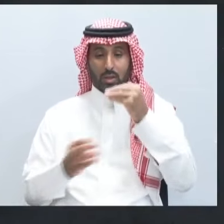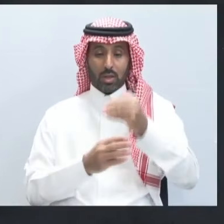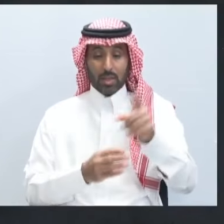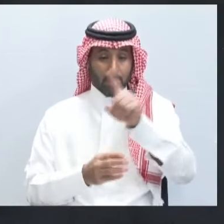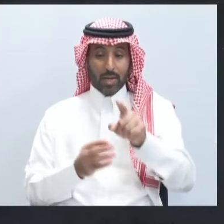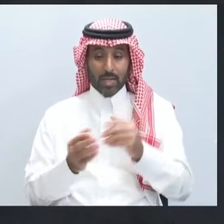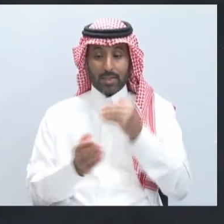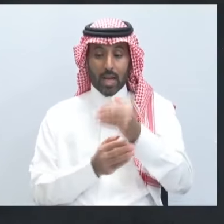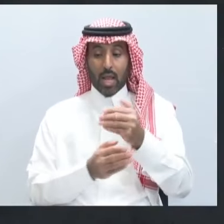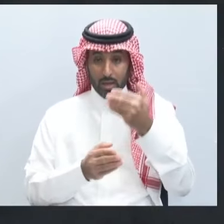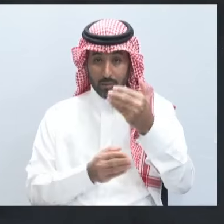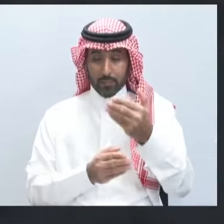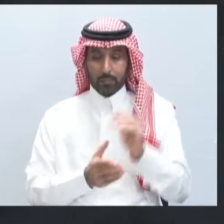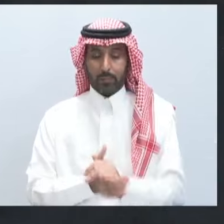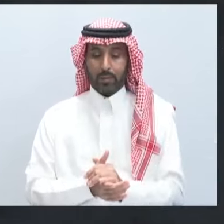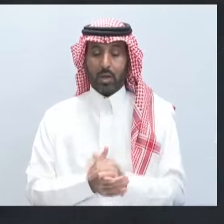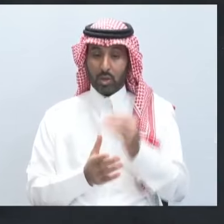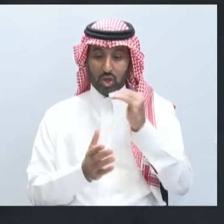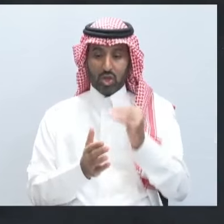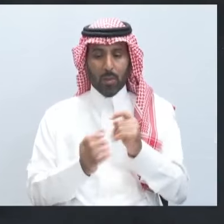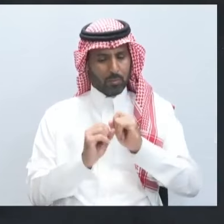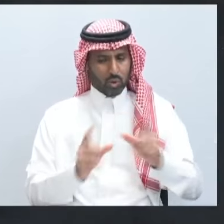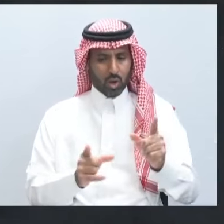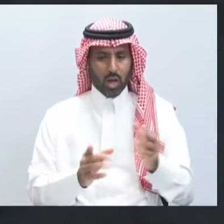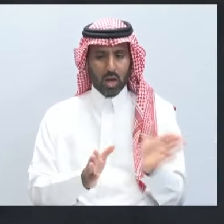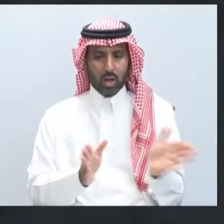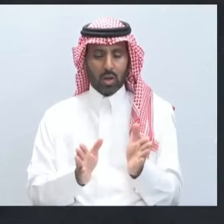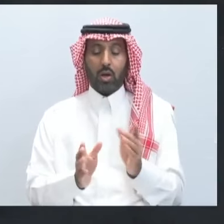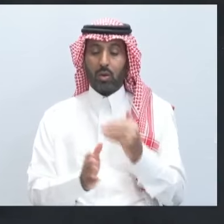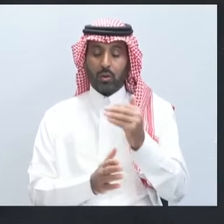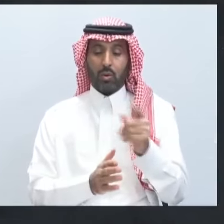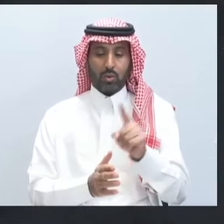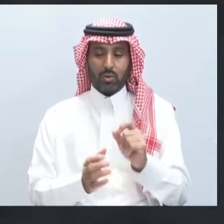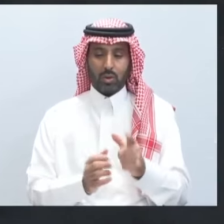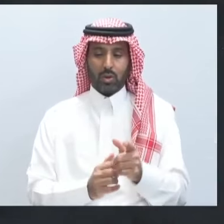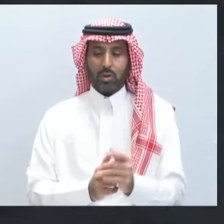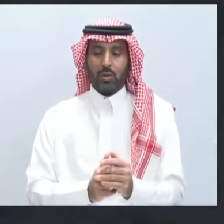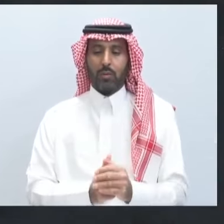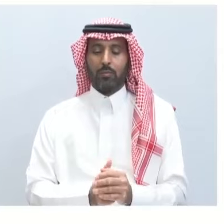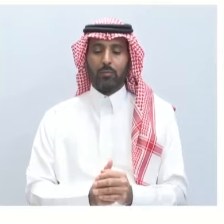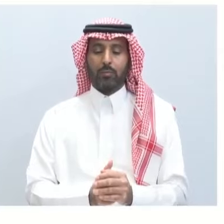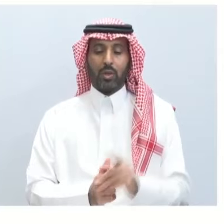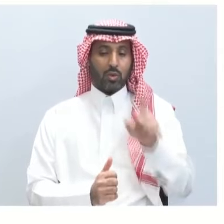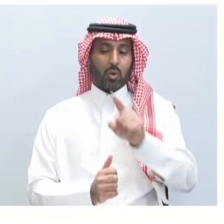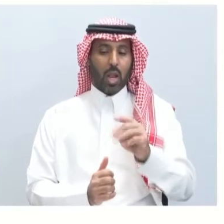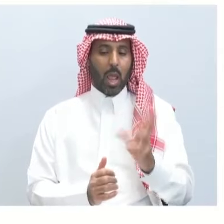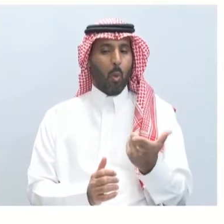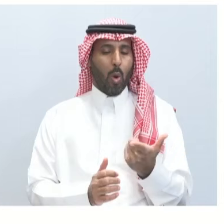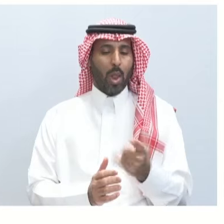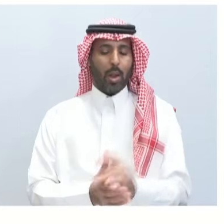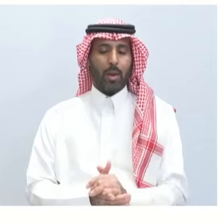اتمنى منكم الاستعداد والاجابه السريعه على كل سؤال يظهر امامكم السؤال